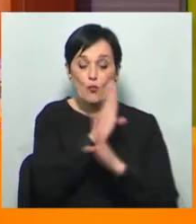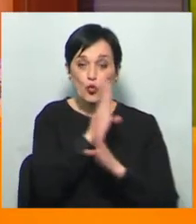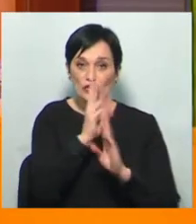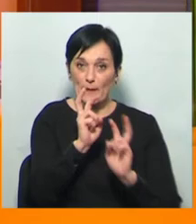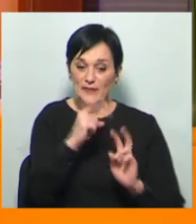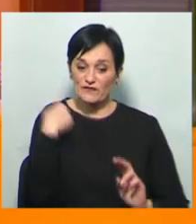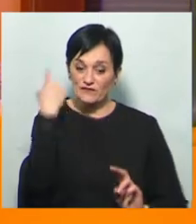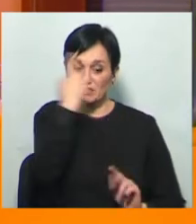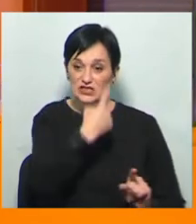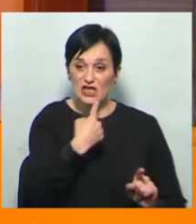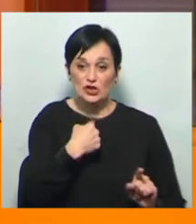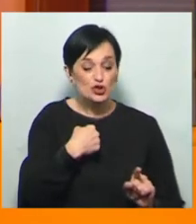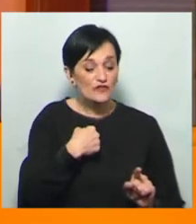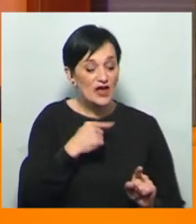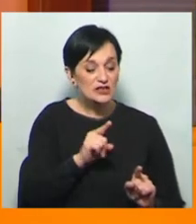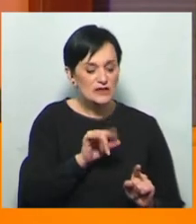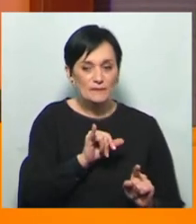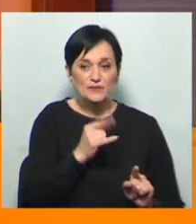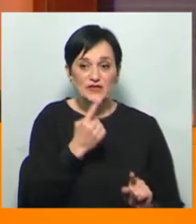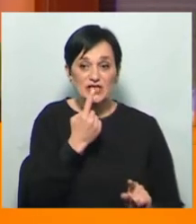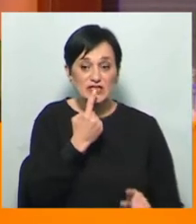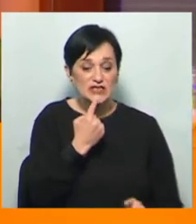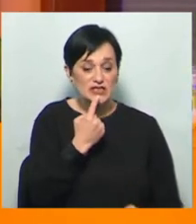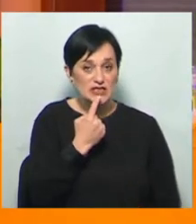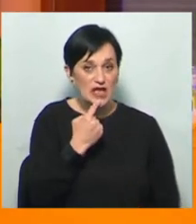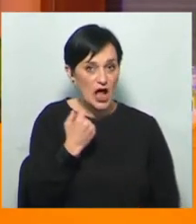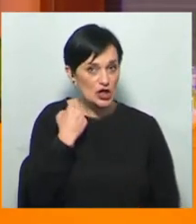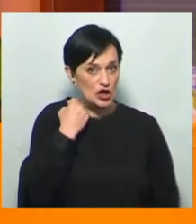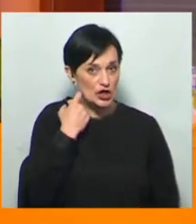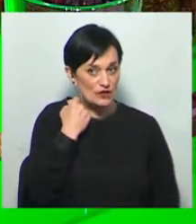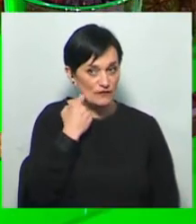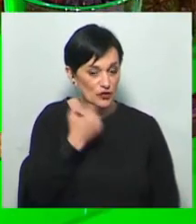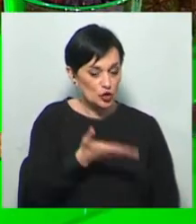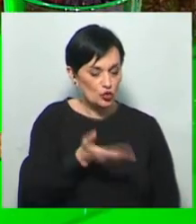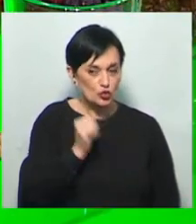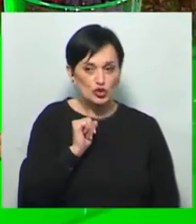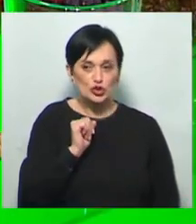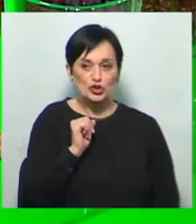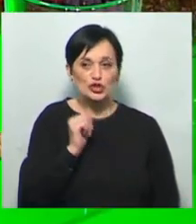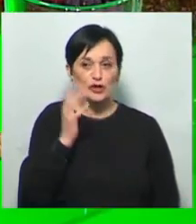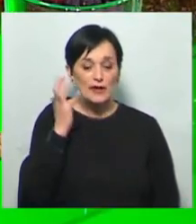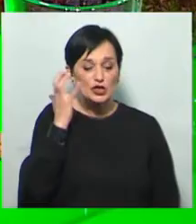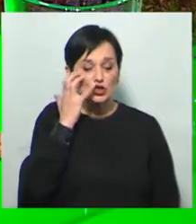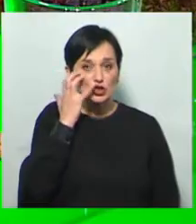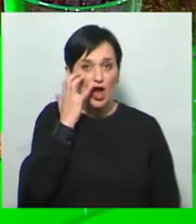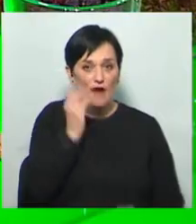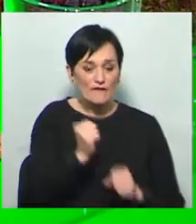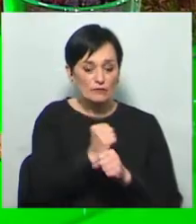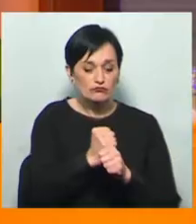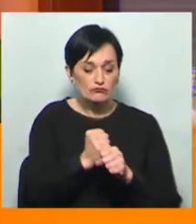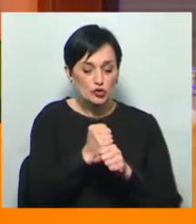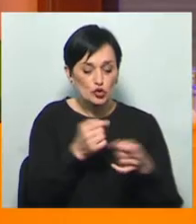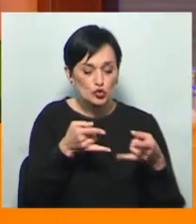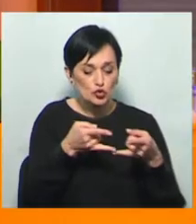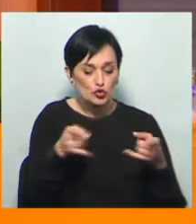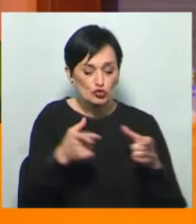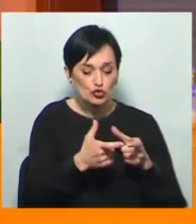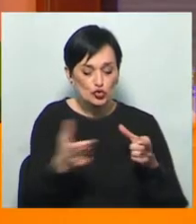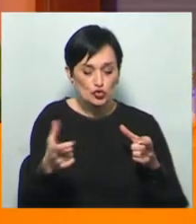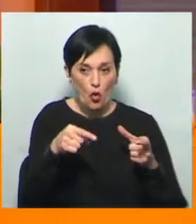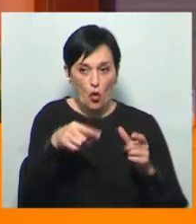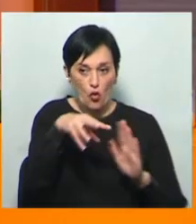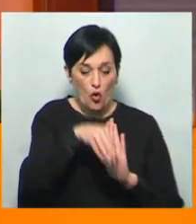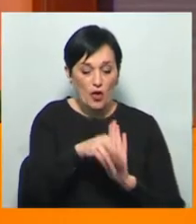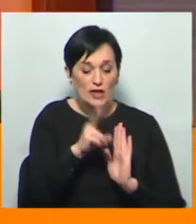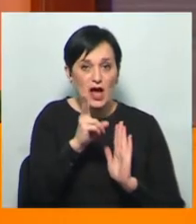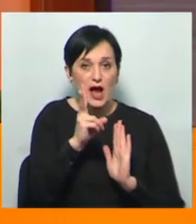სახით. ჩვენ სად გვაქვს? მაგალითად წითელ ღვინოში ფერმენტირებული სახით, მაგალითად შავ შოკოლადში, რომელშიც კაკაო